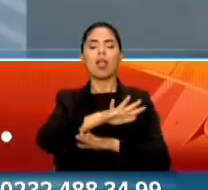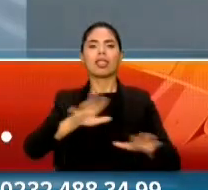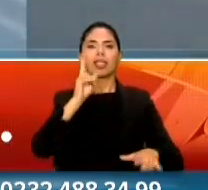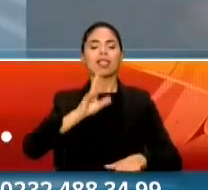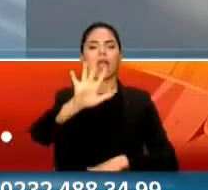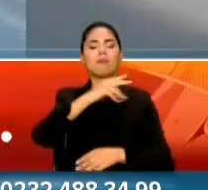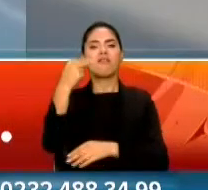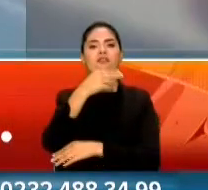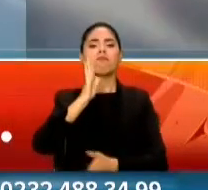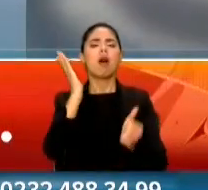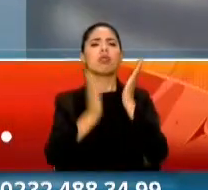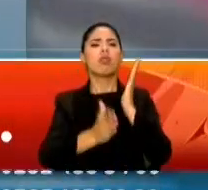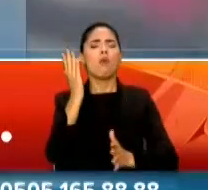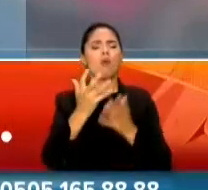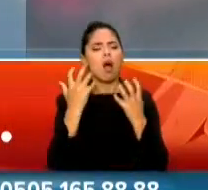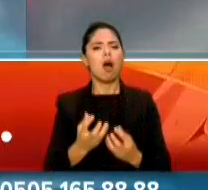dövdü.